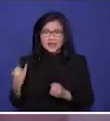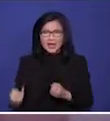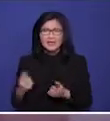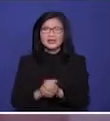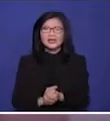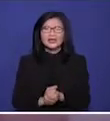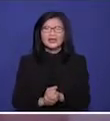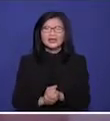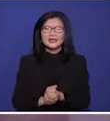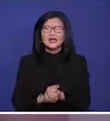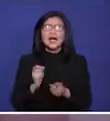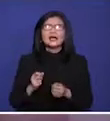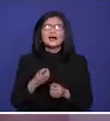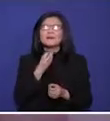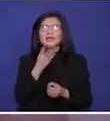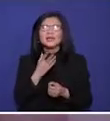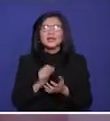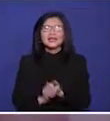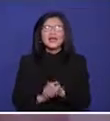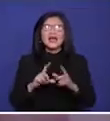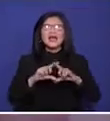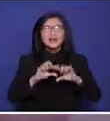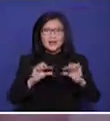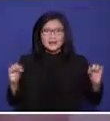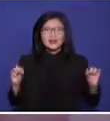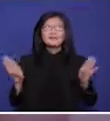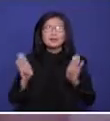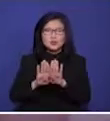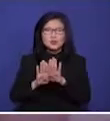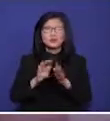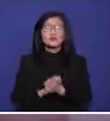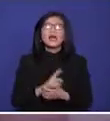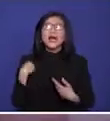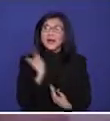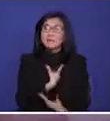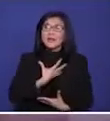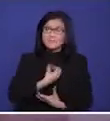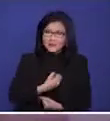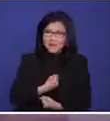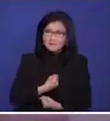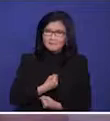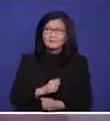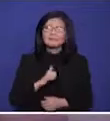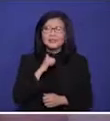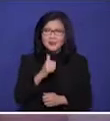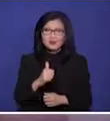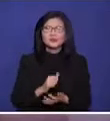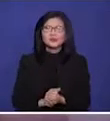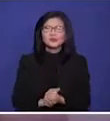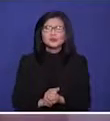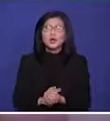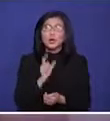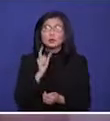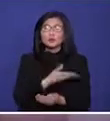akan memberikan kalimat penutup debat pada malam hari ini. Kami berharap debat ini dapat berjalan dengan baik, karenanya kepada